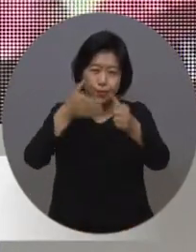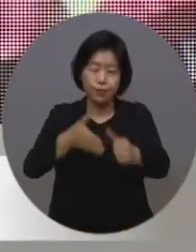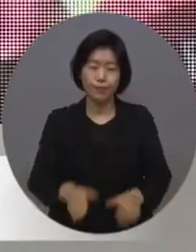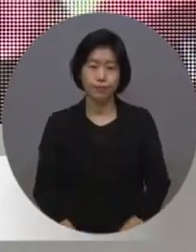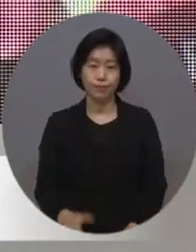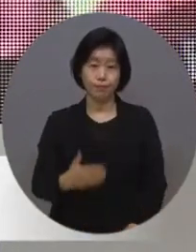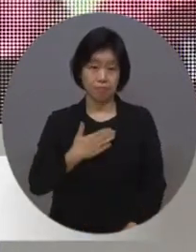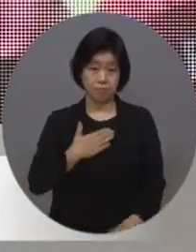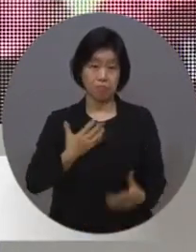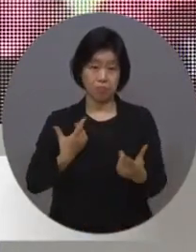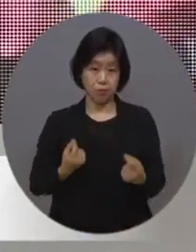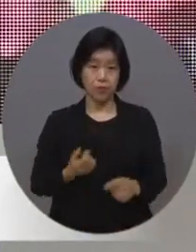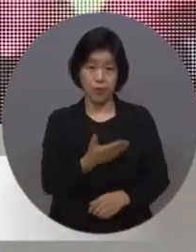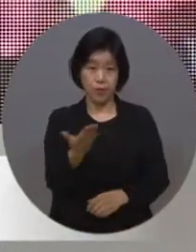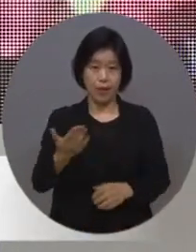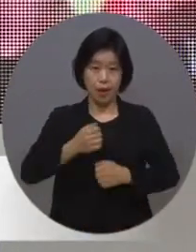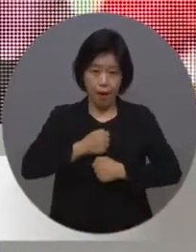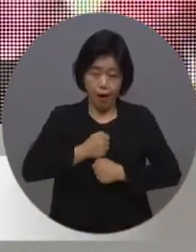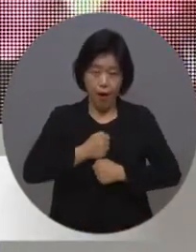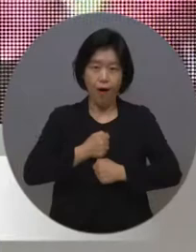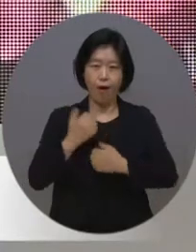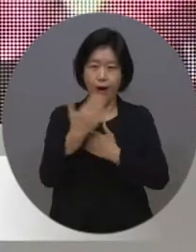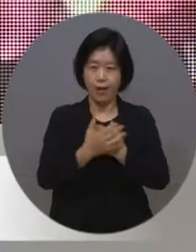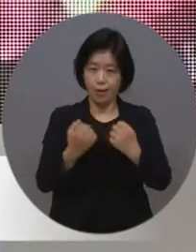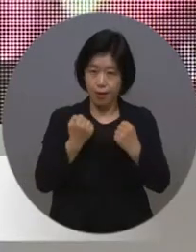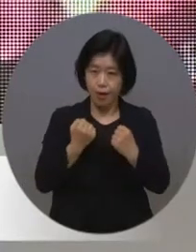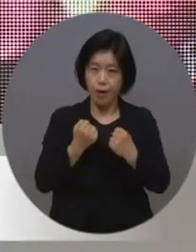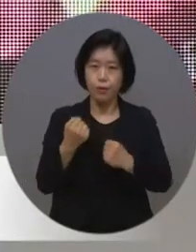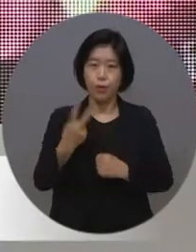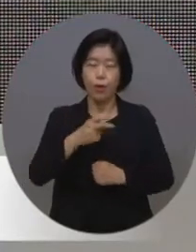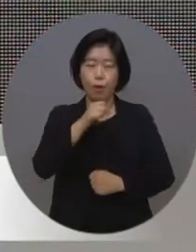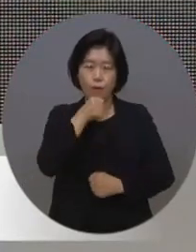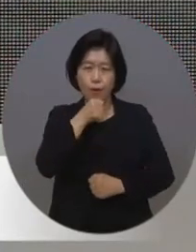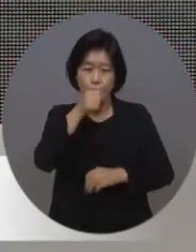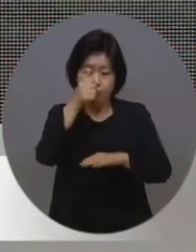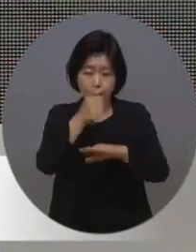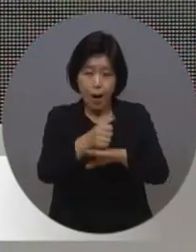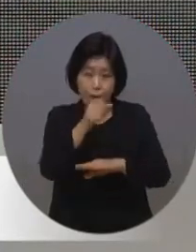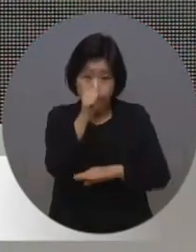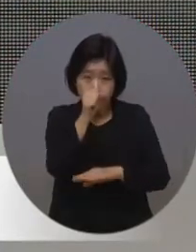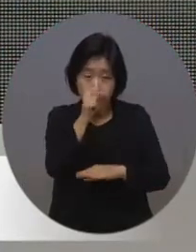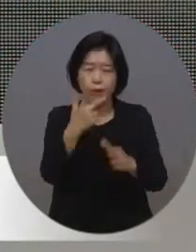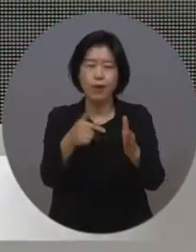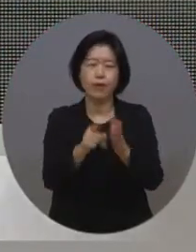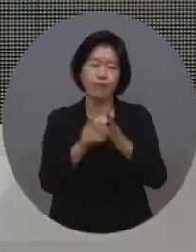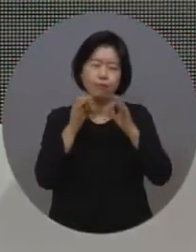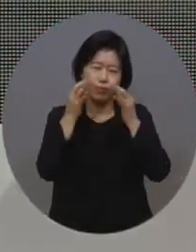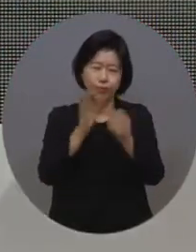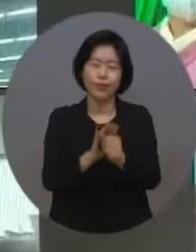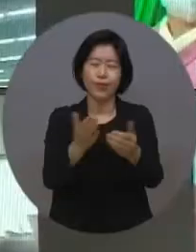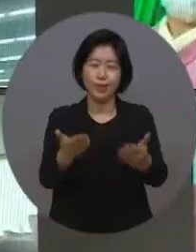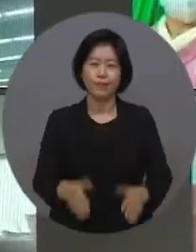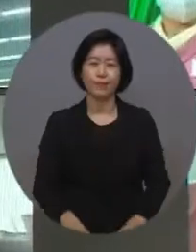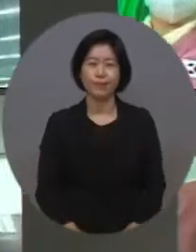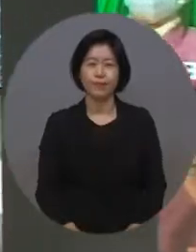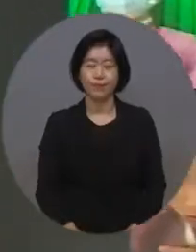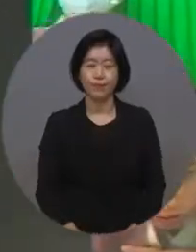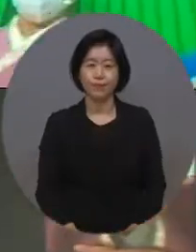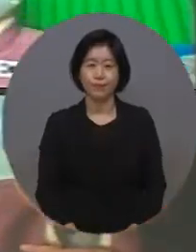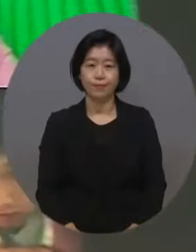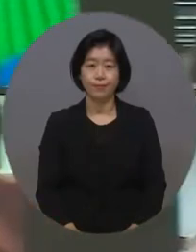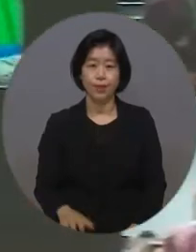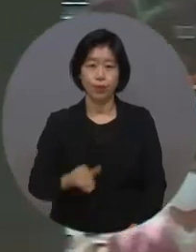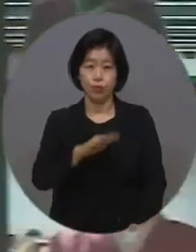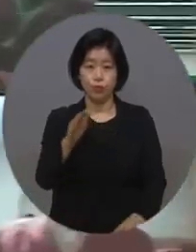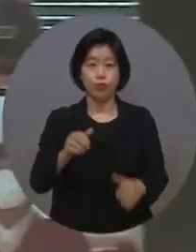저도 여러분들의 건강과 안전 그리고 좋은 성적을 내기 위해서 최선을 다해 노력을 하겠습니다. 한편